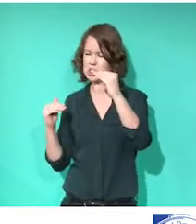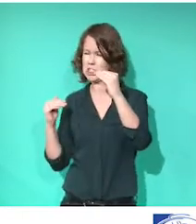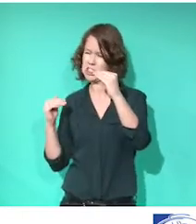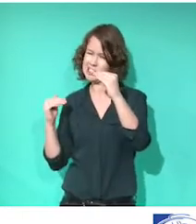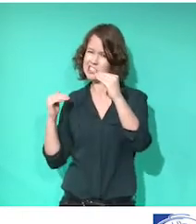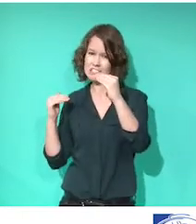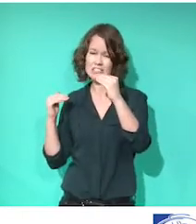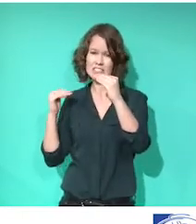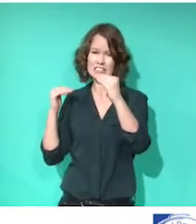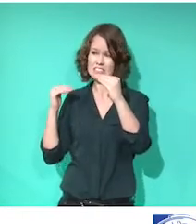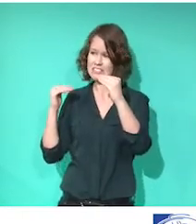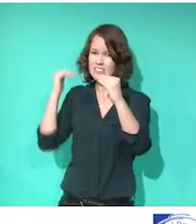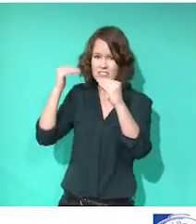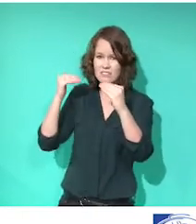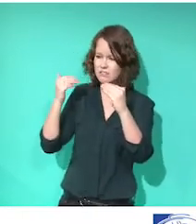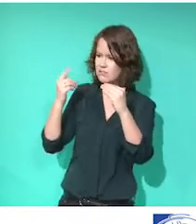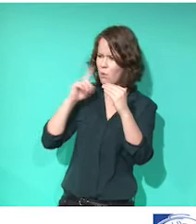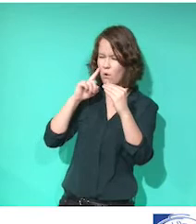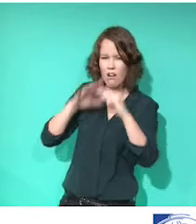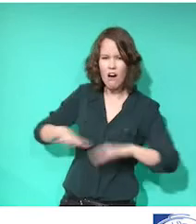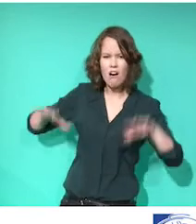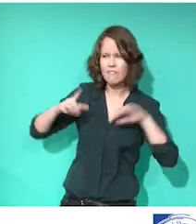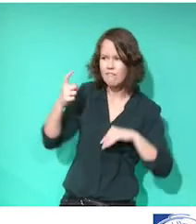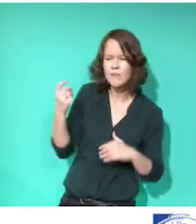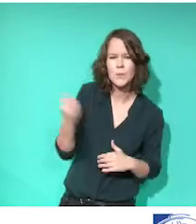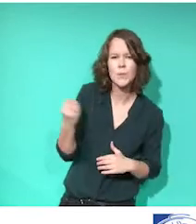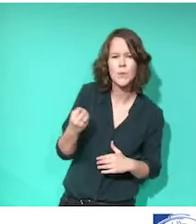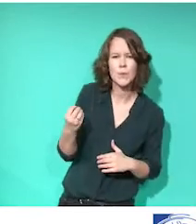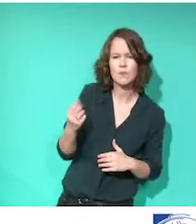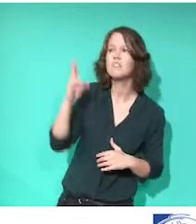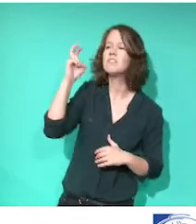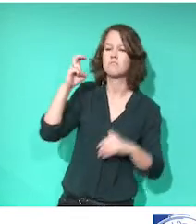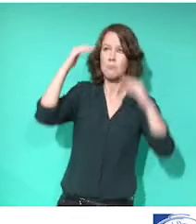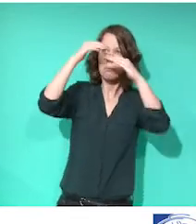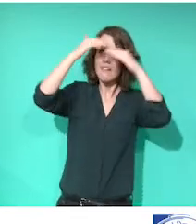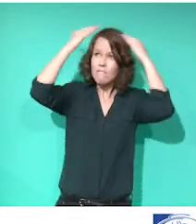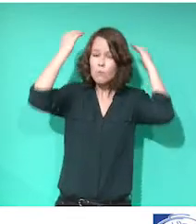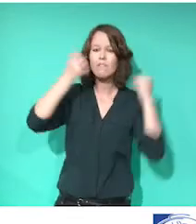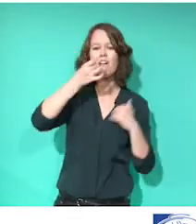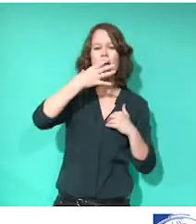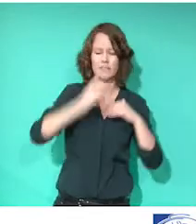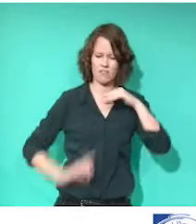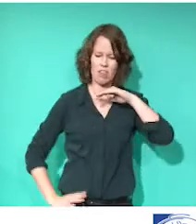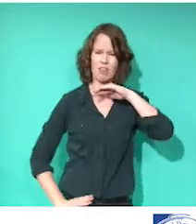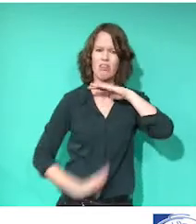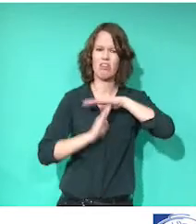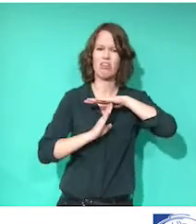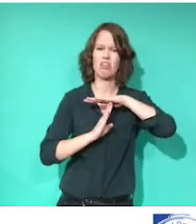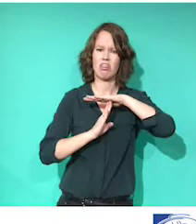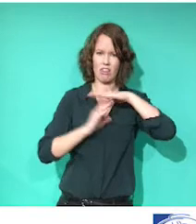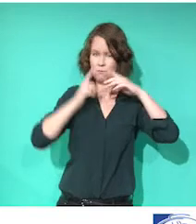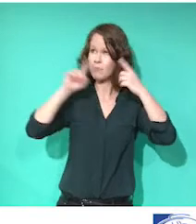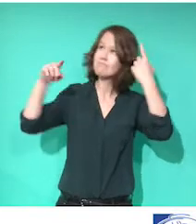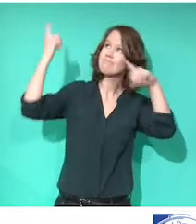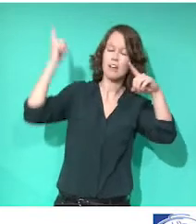comme on aurait voulu qu'elle progresse, et aller chercher un peu ce fameux plafond de verre qui nous empêche encore d'accéder à nos